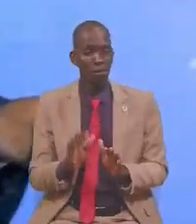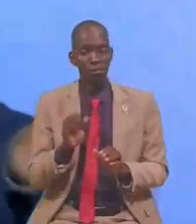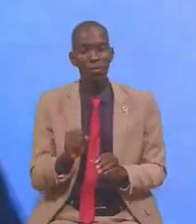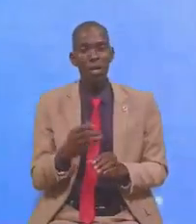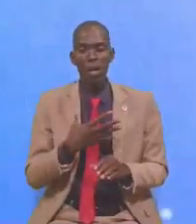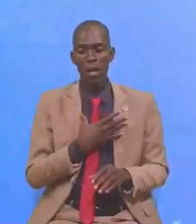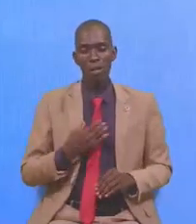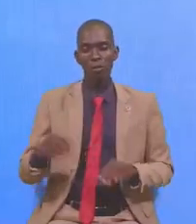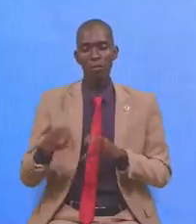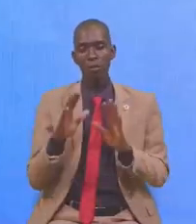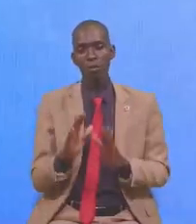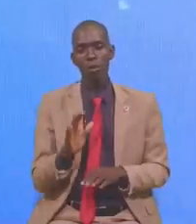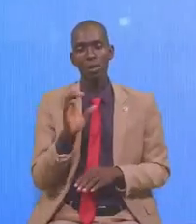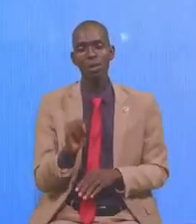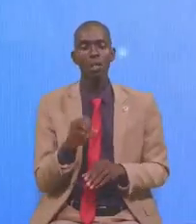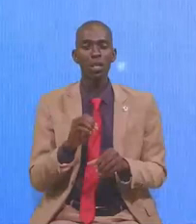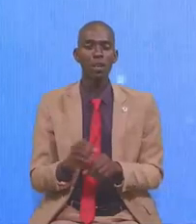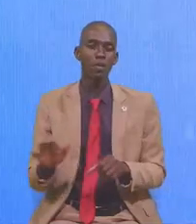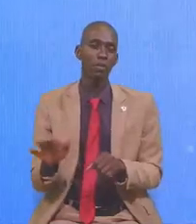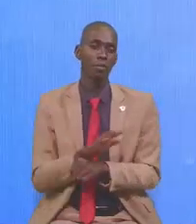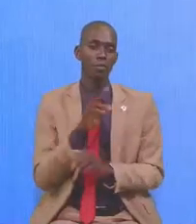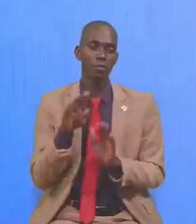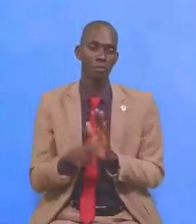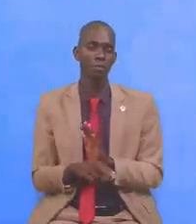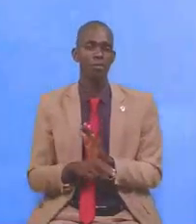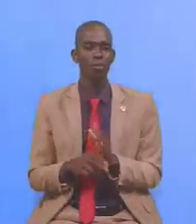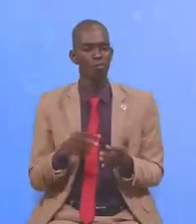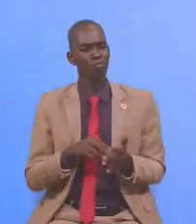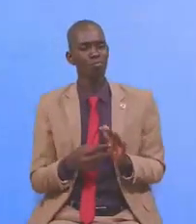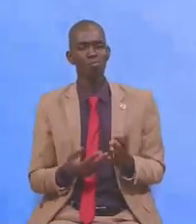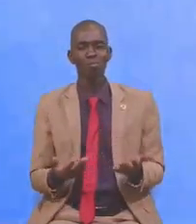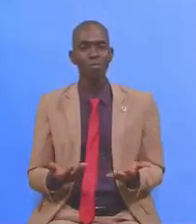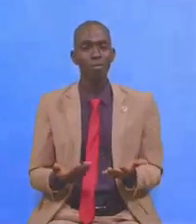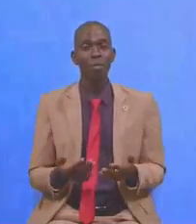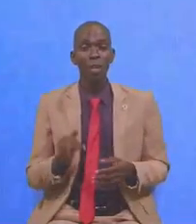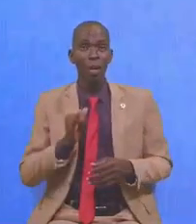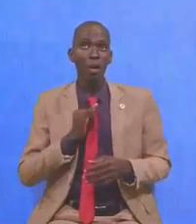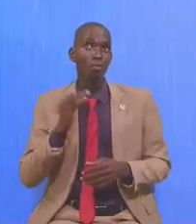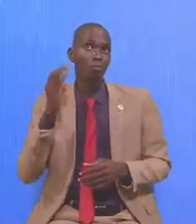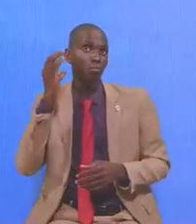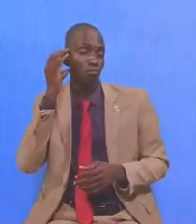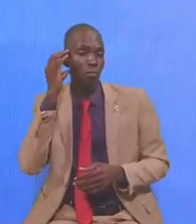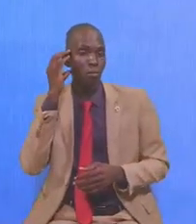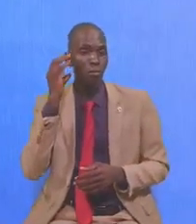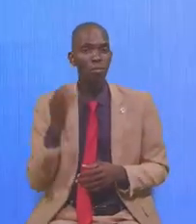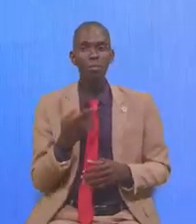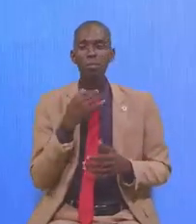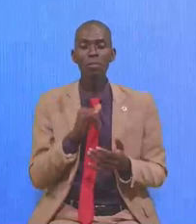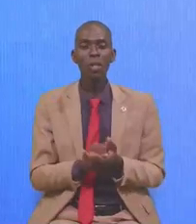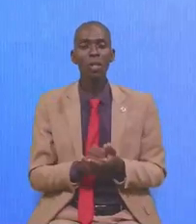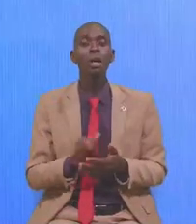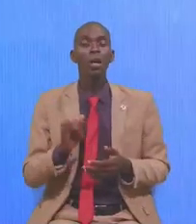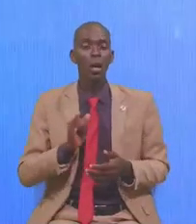pratiquent la bénédiction en plénitude. Qu'est-ce que cela veut dire? J'entends. Il dit que je ne suis pas venu